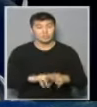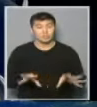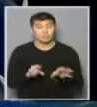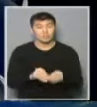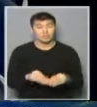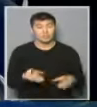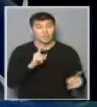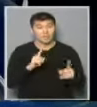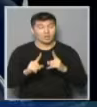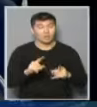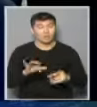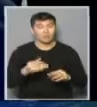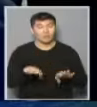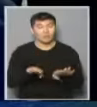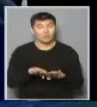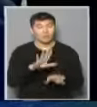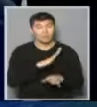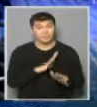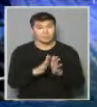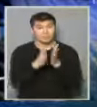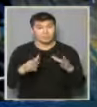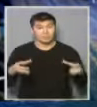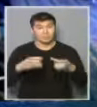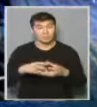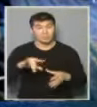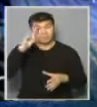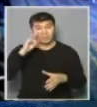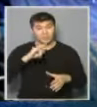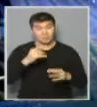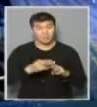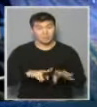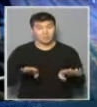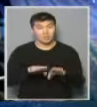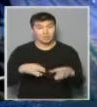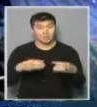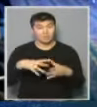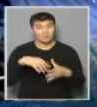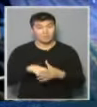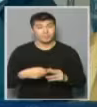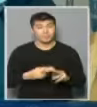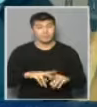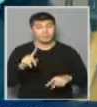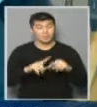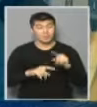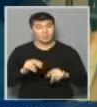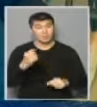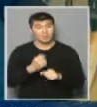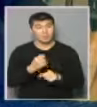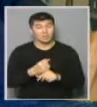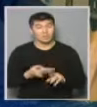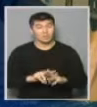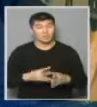присоединились конференции оффлайн среди них крупные зарубежные и казахстанские подрядные организации отечественные производители